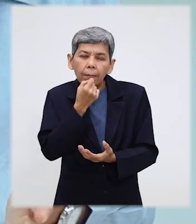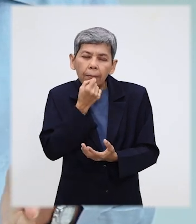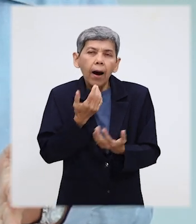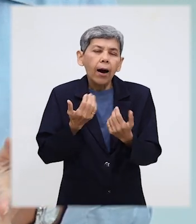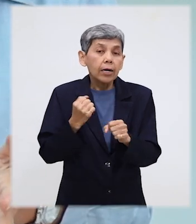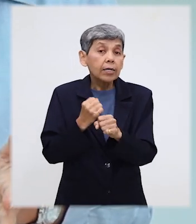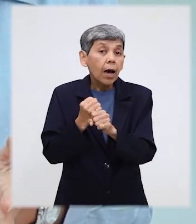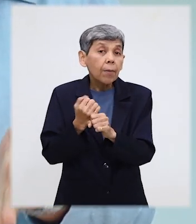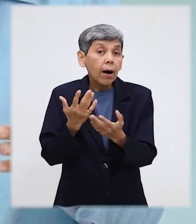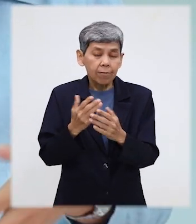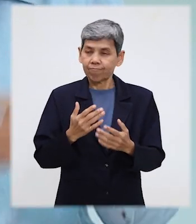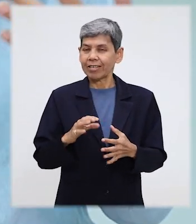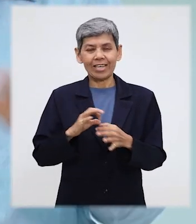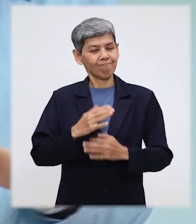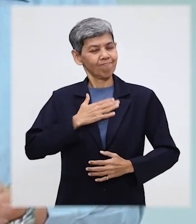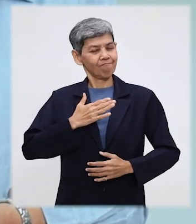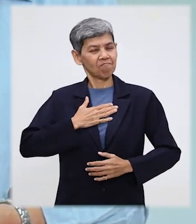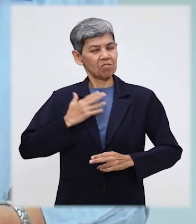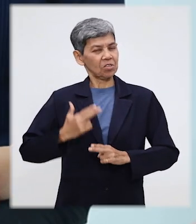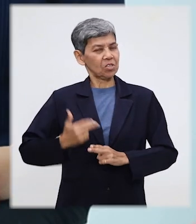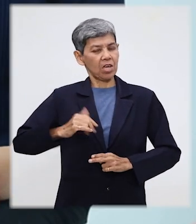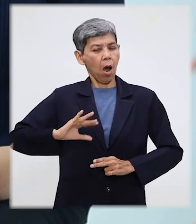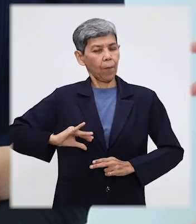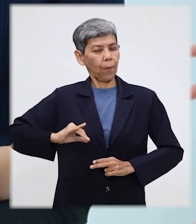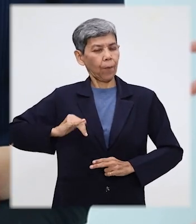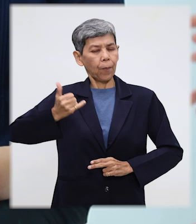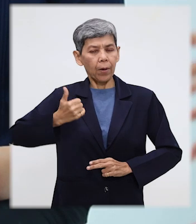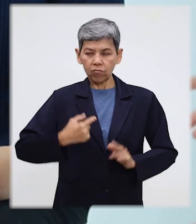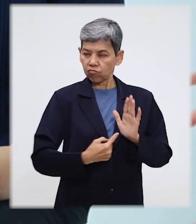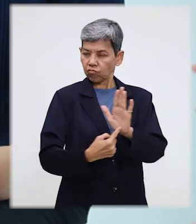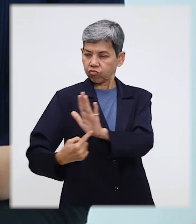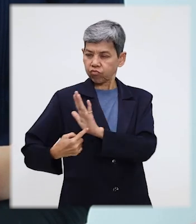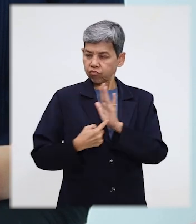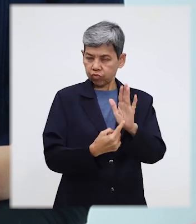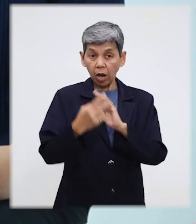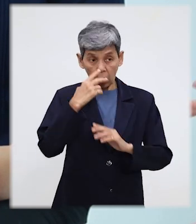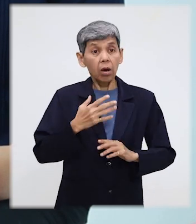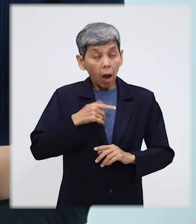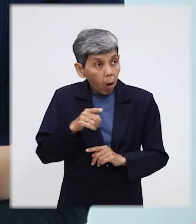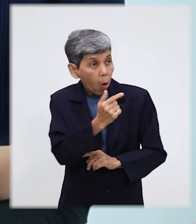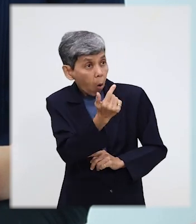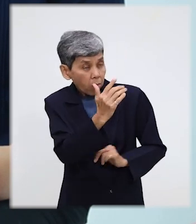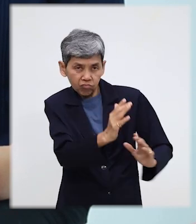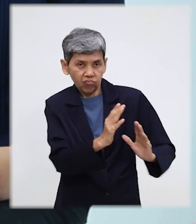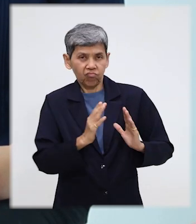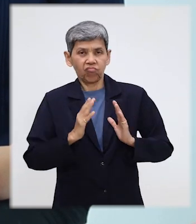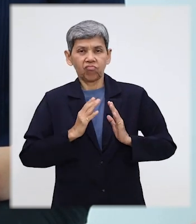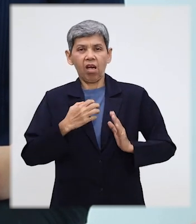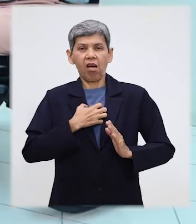ขาจะสามารถสร้างมูลค่าตัวเขาเป็นตัวอย่างให้กับคนพิการในสังคมนะคะว่าฉันก็อยากเป็นอย่างนี้เหมือนกัน ใช่